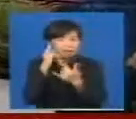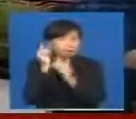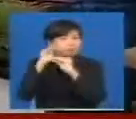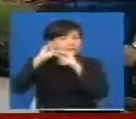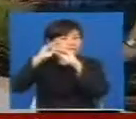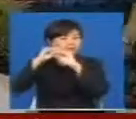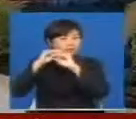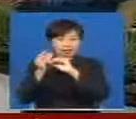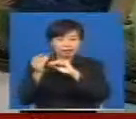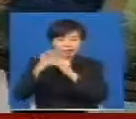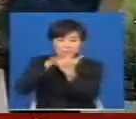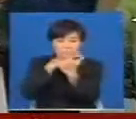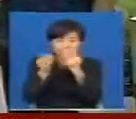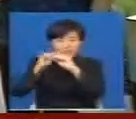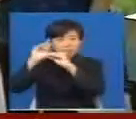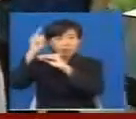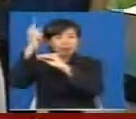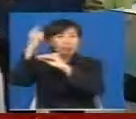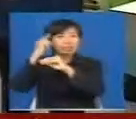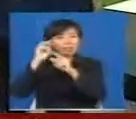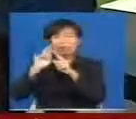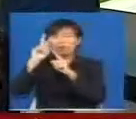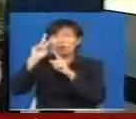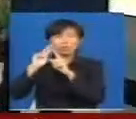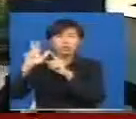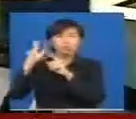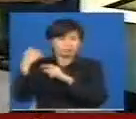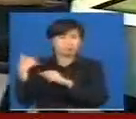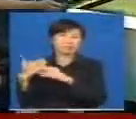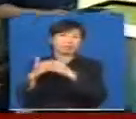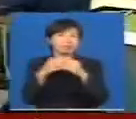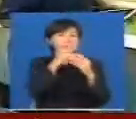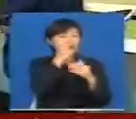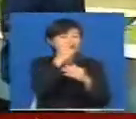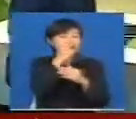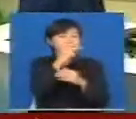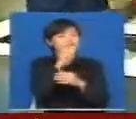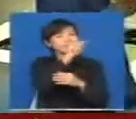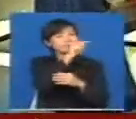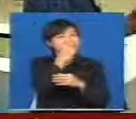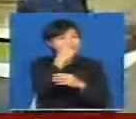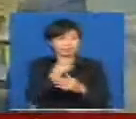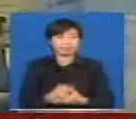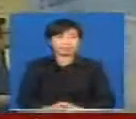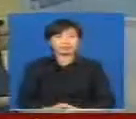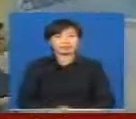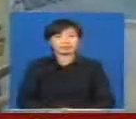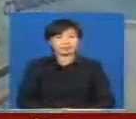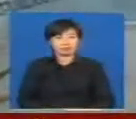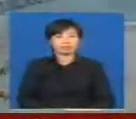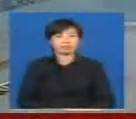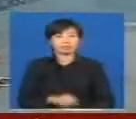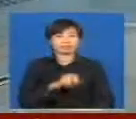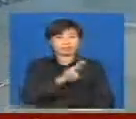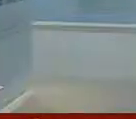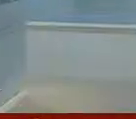ไรนะอันนี้จะเป็นรุ่น2รุ่น3แล้ว ก็เดี๋ยวเราไปเดินดูข้างในกันดีกว่านะฮะ จากตรงนี้เป็น 2P 2R ก็จะเ